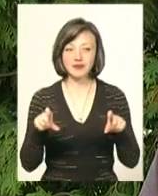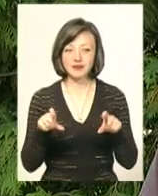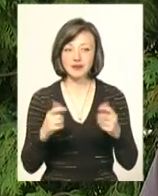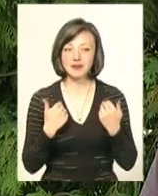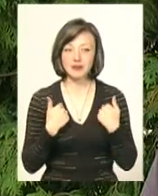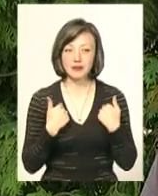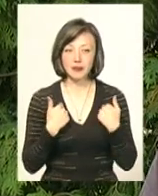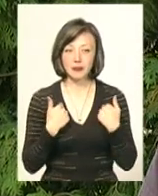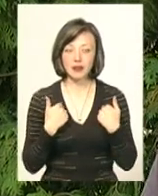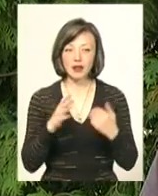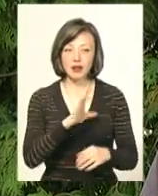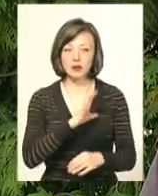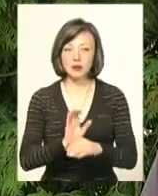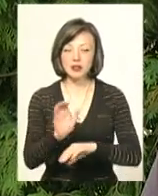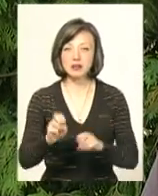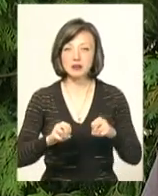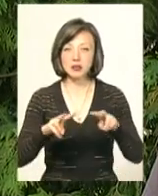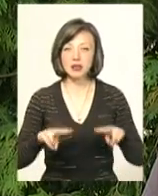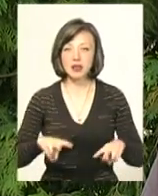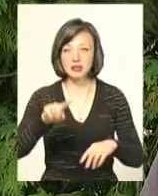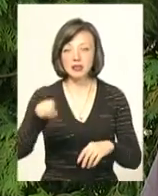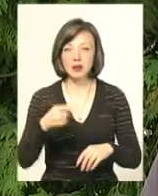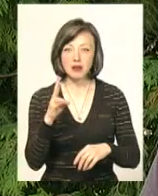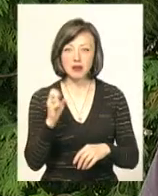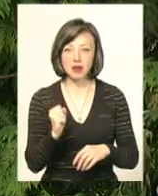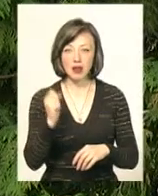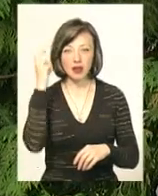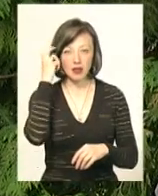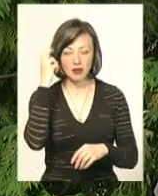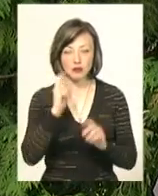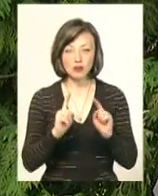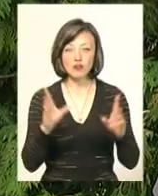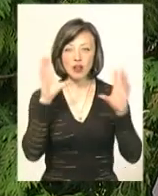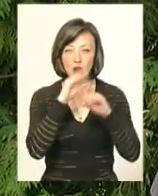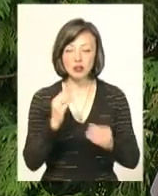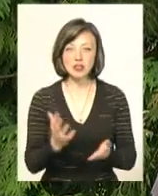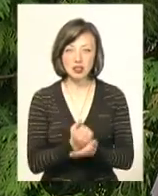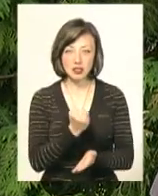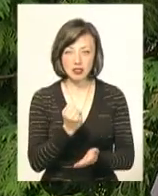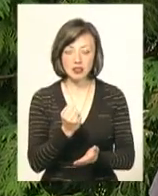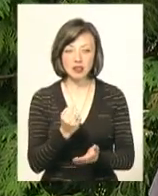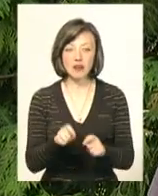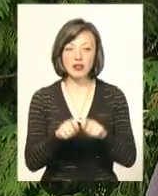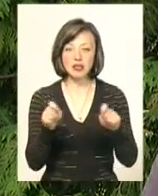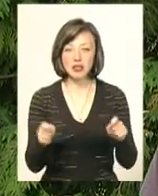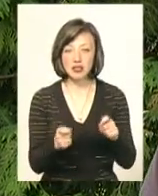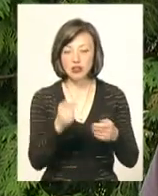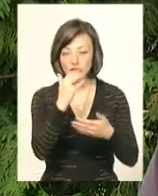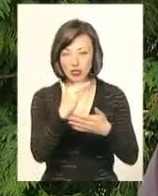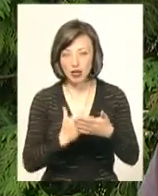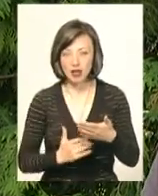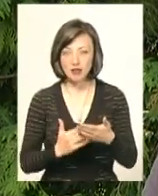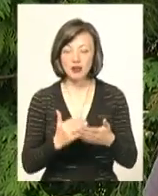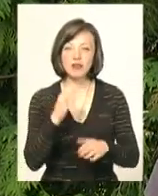Я посилав, знов таки, спеціально запит на Київ, того, що вдалося знайти в відкритих джерелах його,